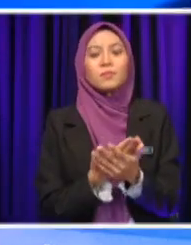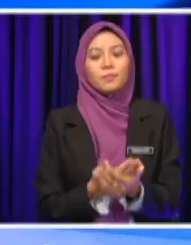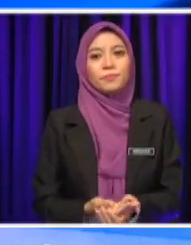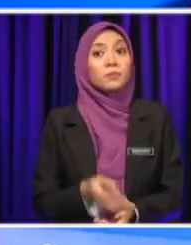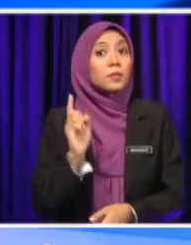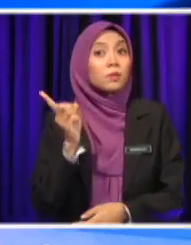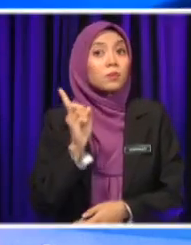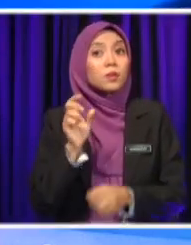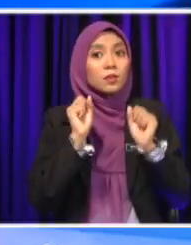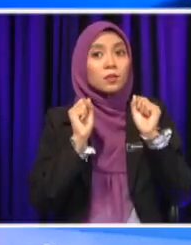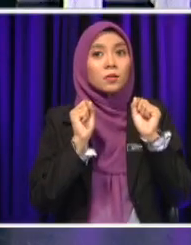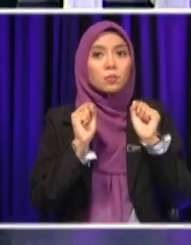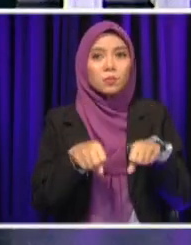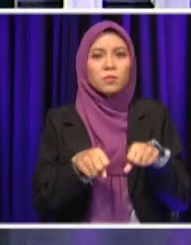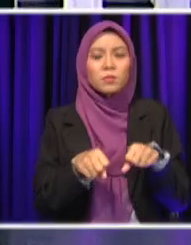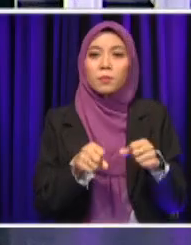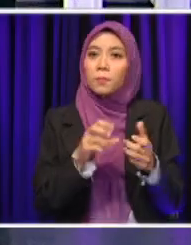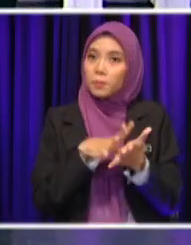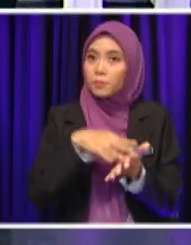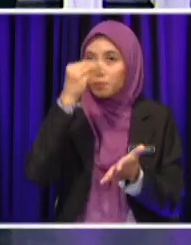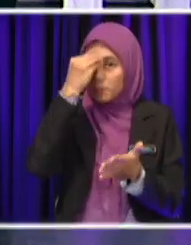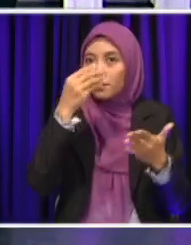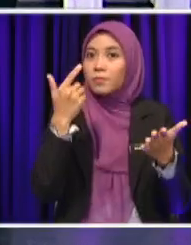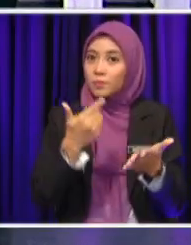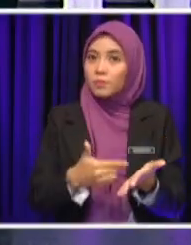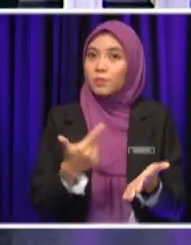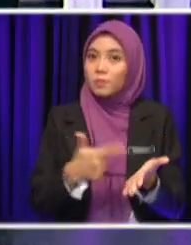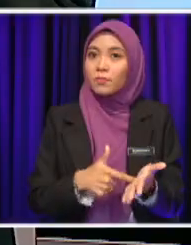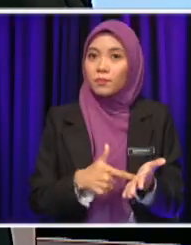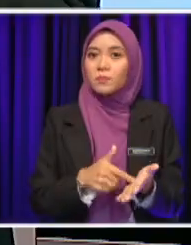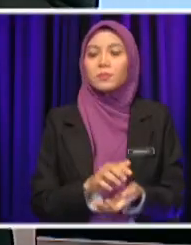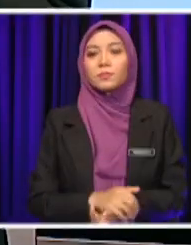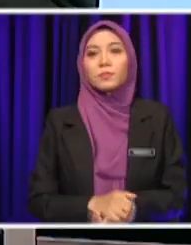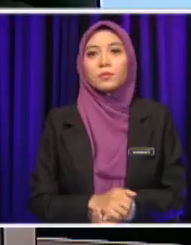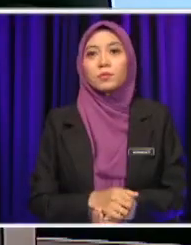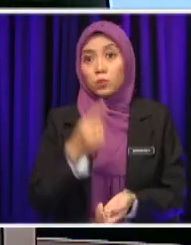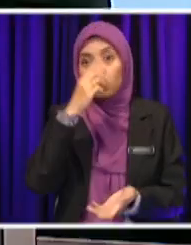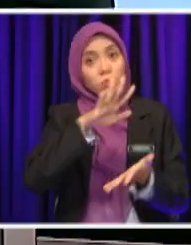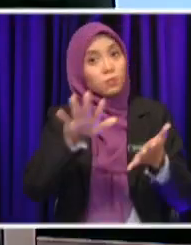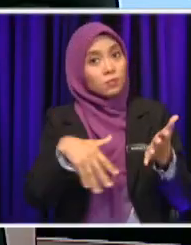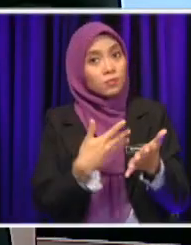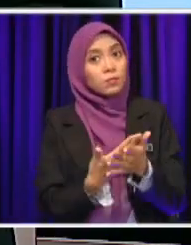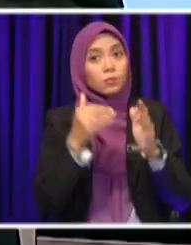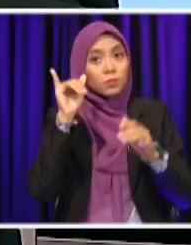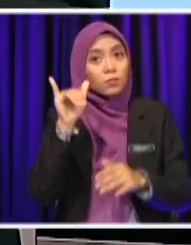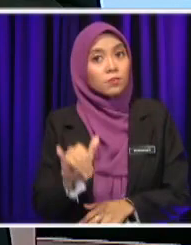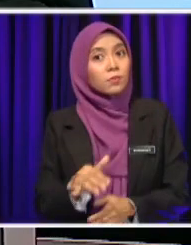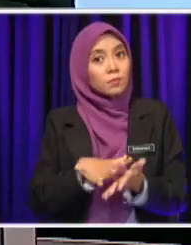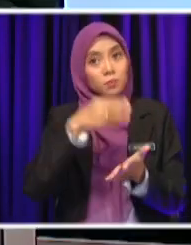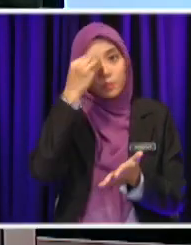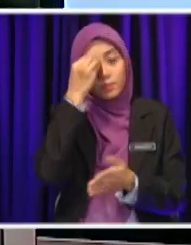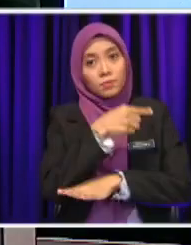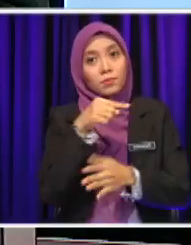bahan-bahan pembelajaran kita pada hari ini, cikgu? Okey, jangan lupa ya. Untuk semua yang kita pelajari pada hari ini, kita boleh dapati